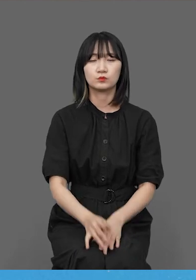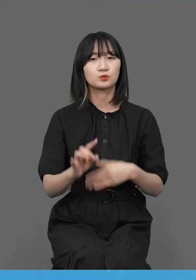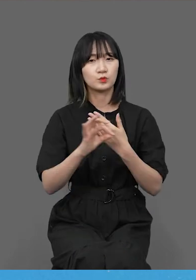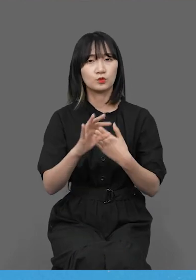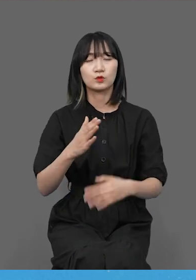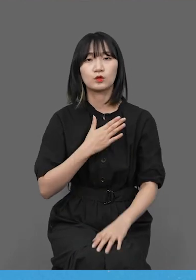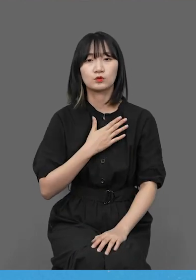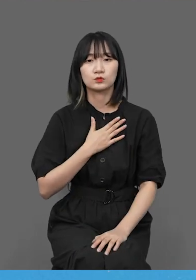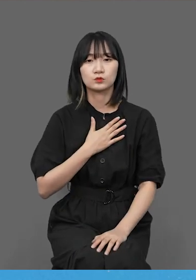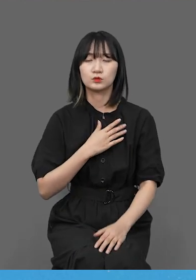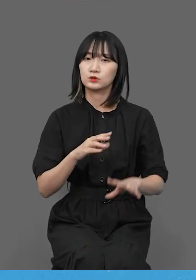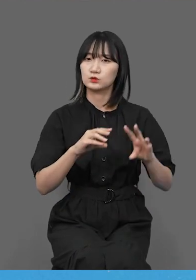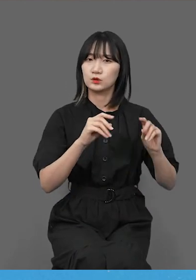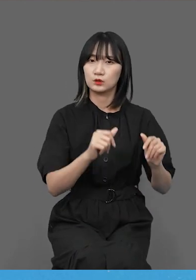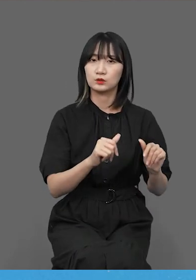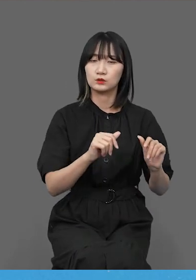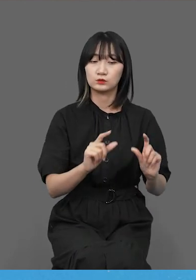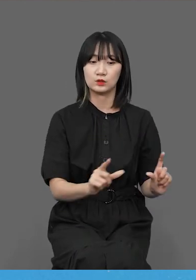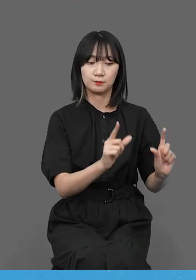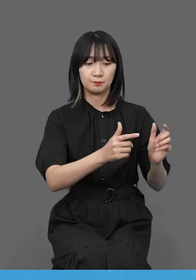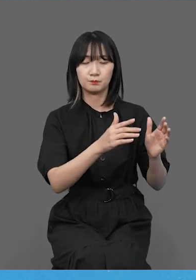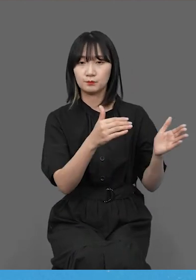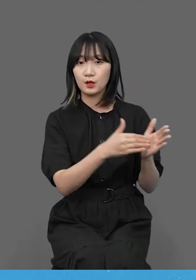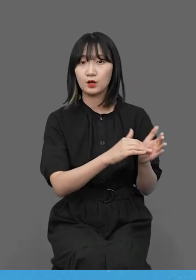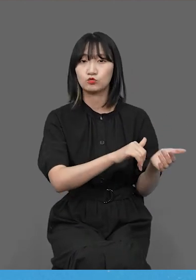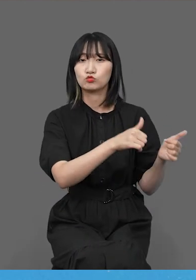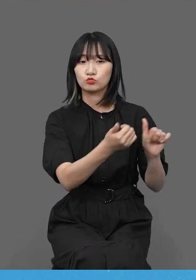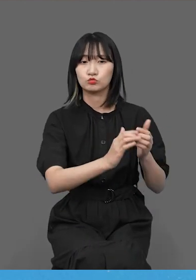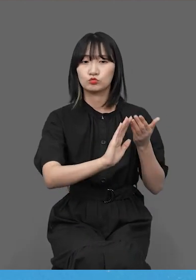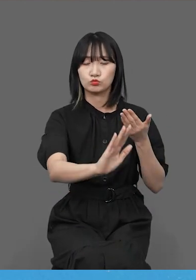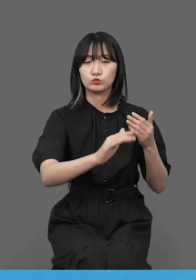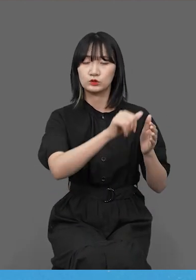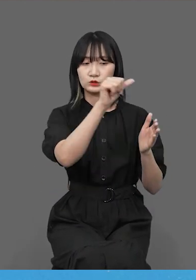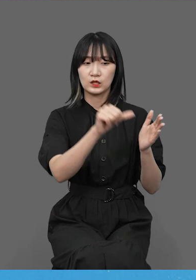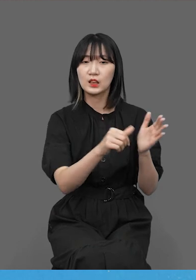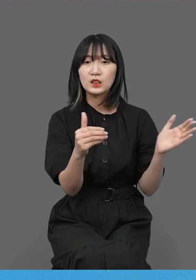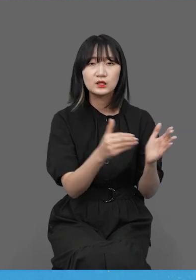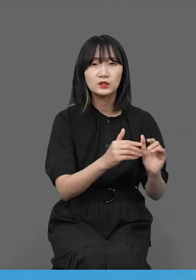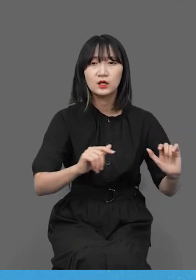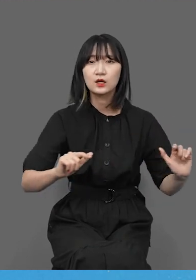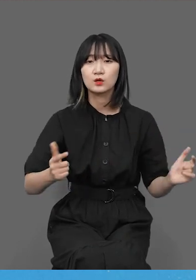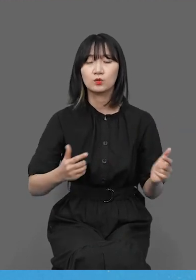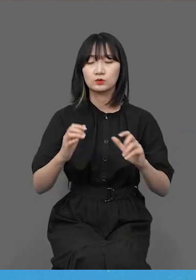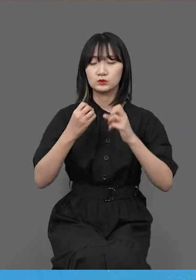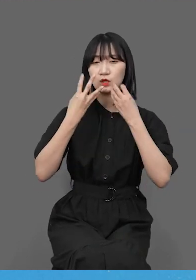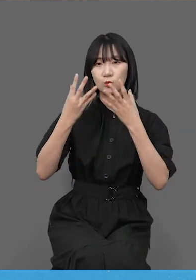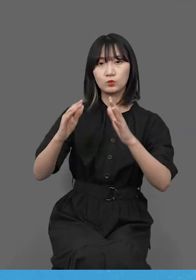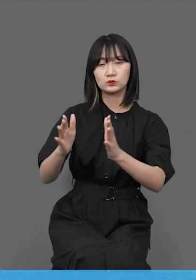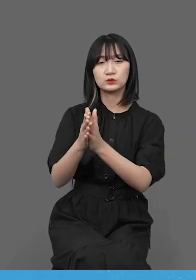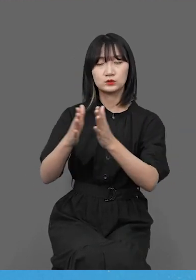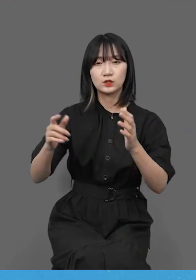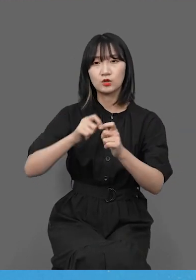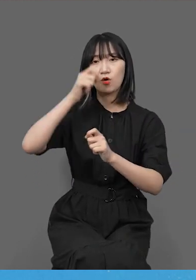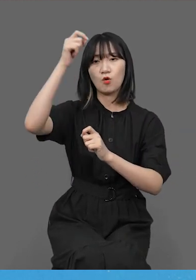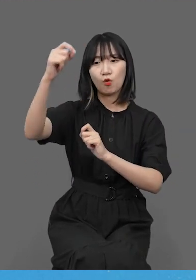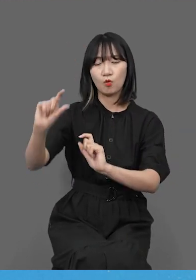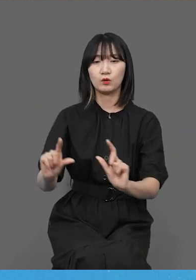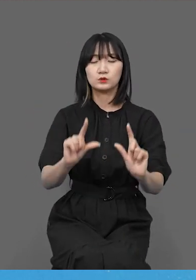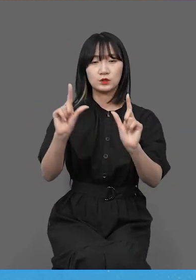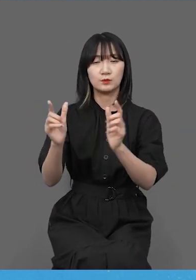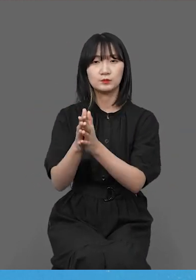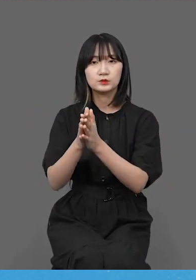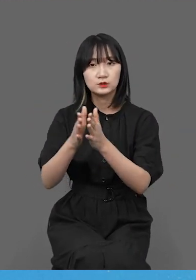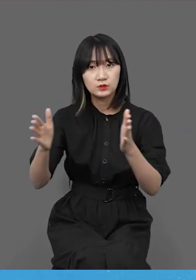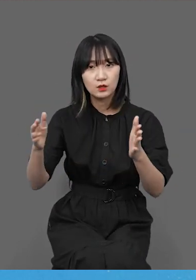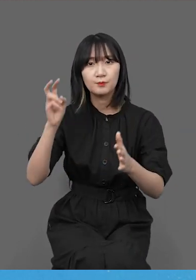그렇다면 내가 이 땅에서의 삶을 마감하고 나서 인생 끝나는 것이 아니고 새로운 시작, 영원한 삶이 시작될